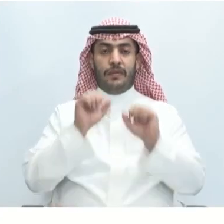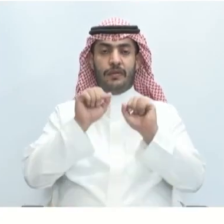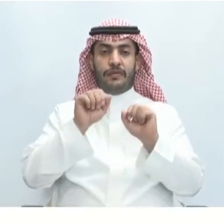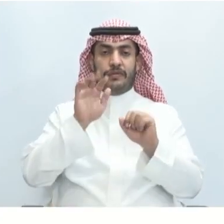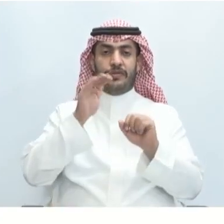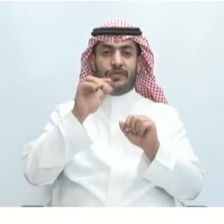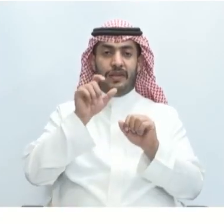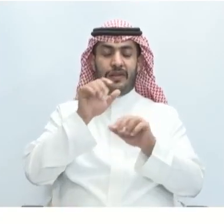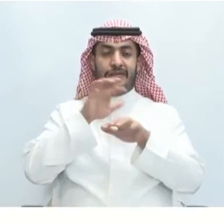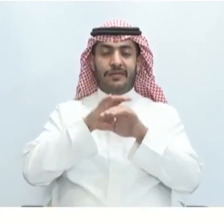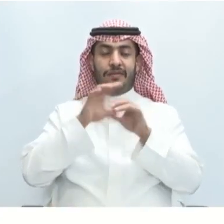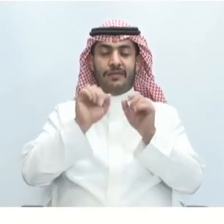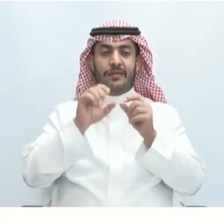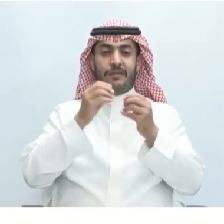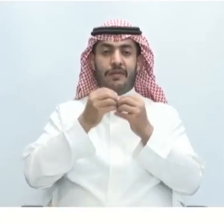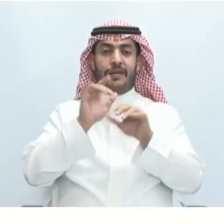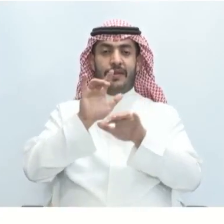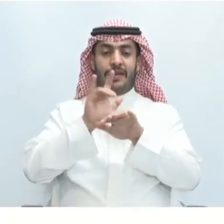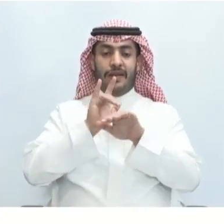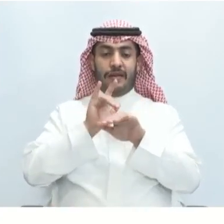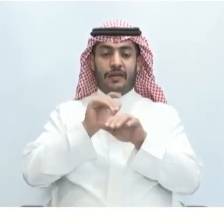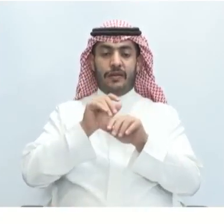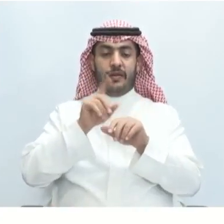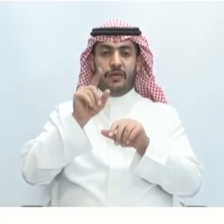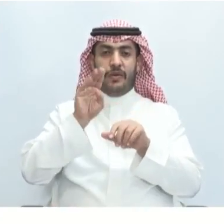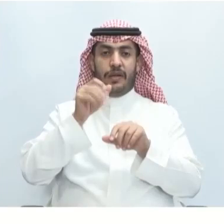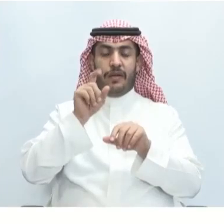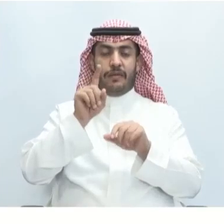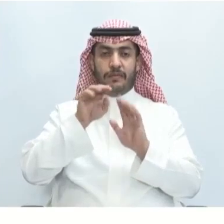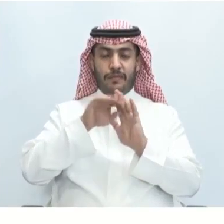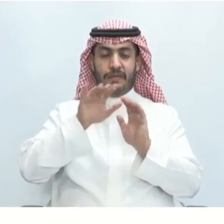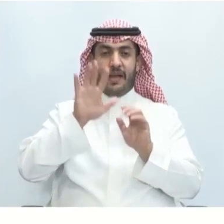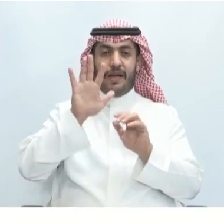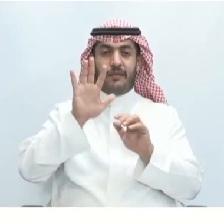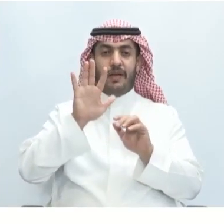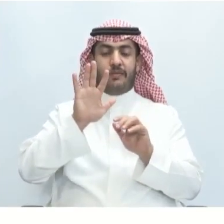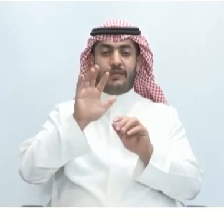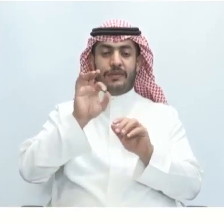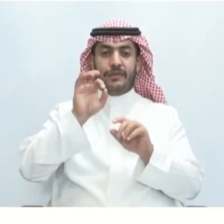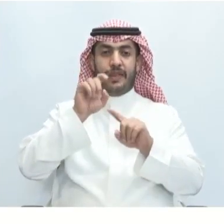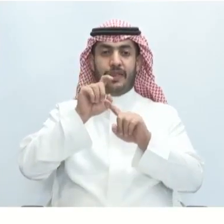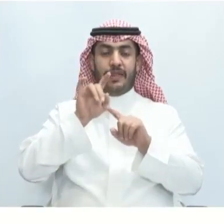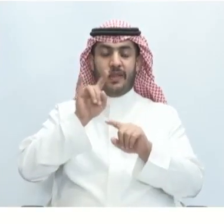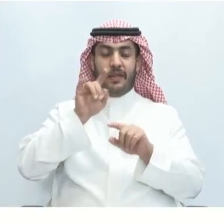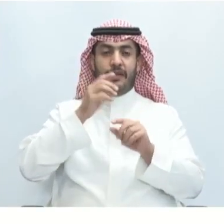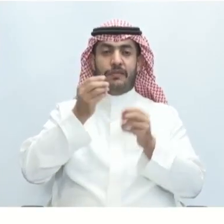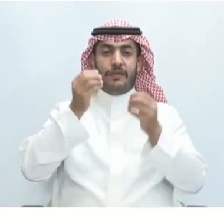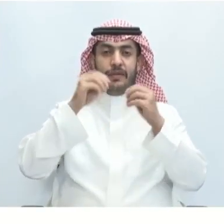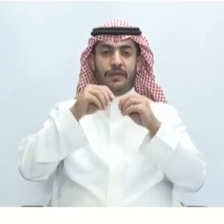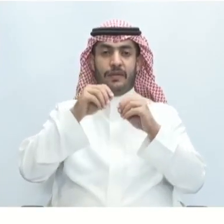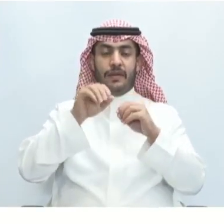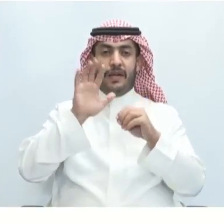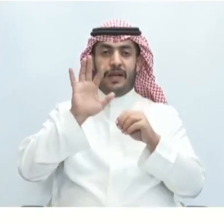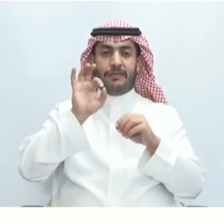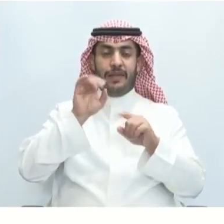في الشحن او ما يتعلق في الركاب كذلك عدد الطائرات نحن ذكرنا ان هناك خمسين طائره وبالتالي لا يمكن ان تتجاوز عن الطائرات